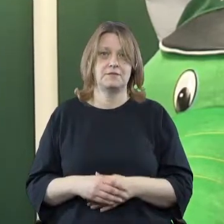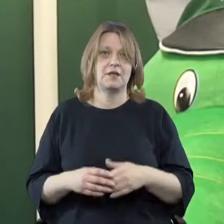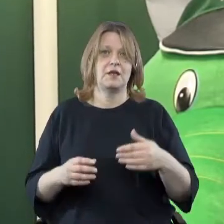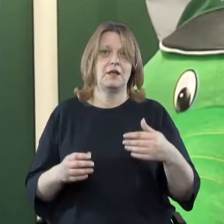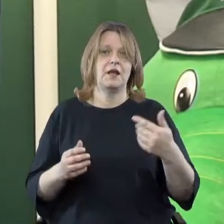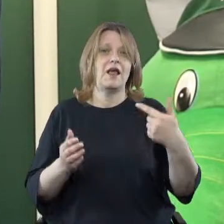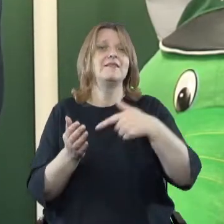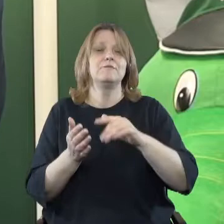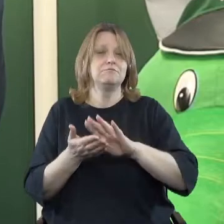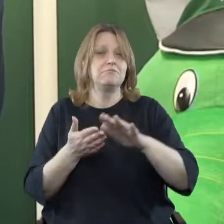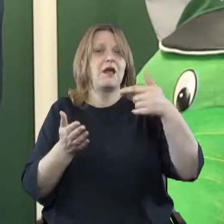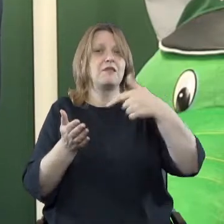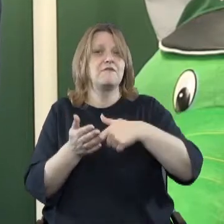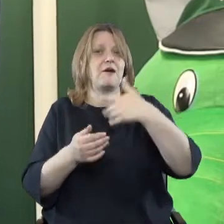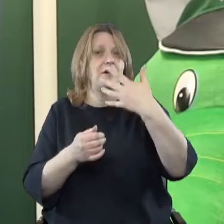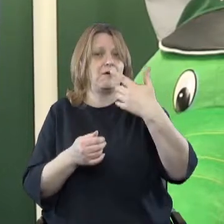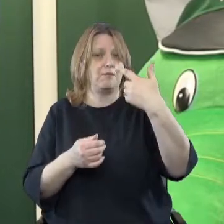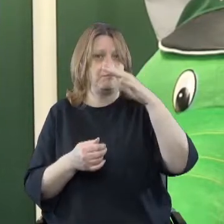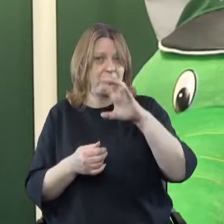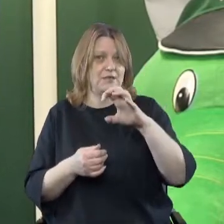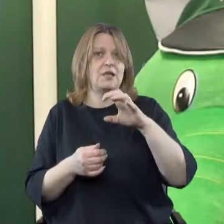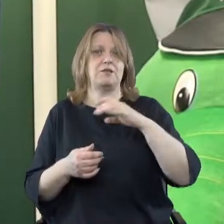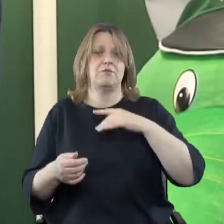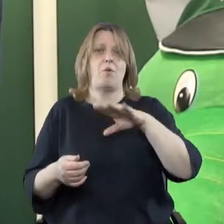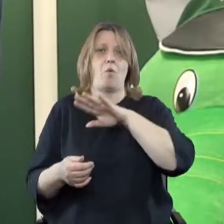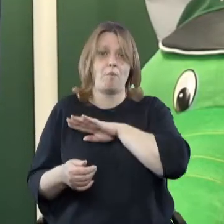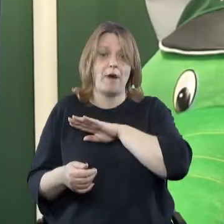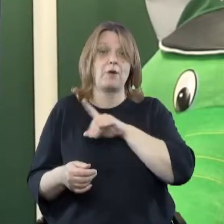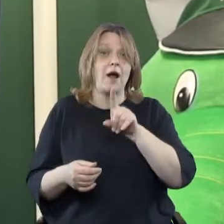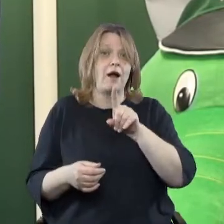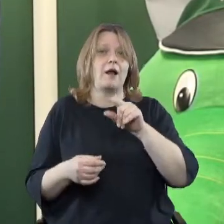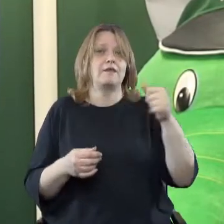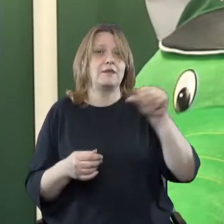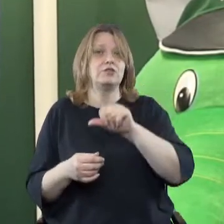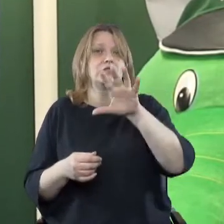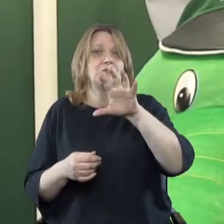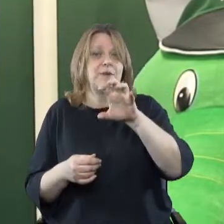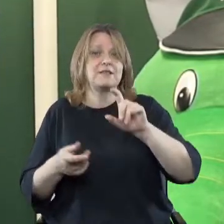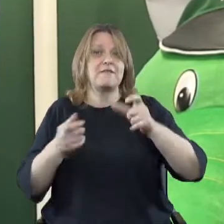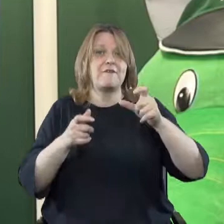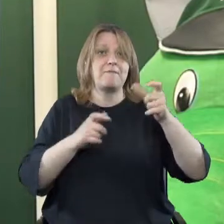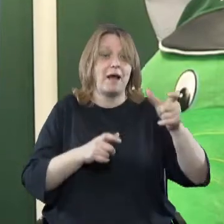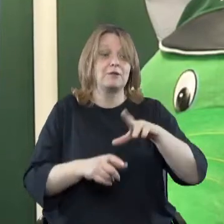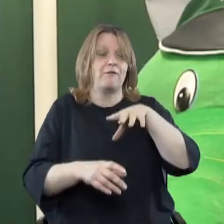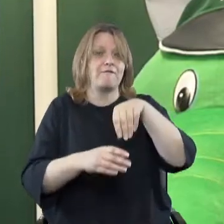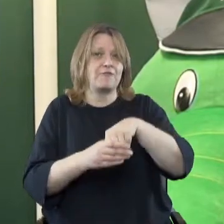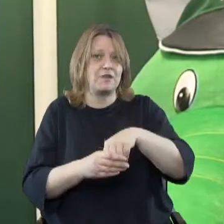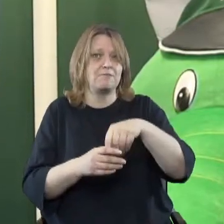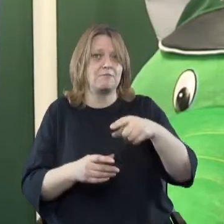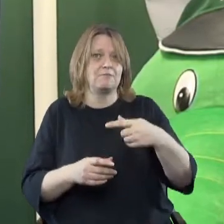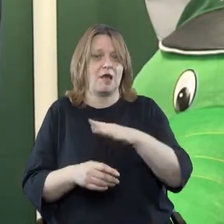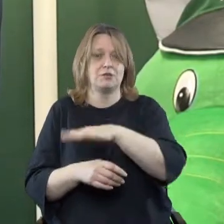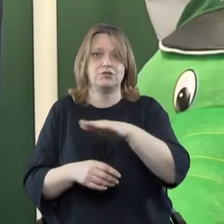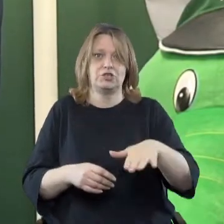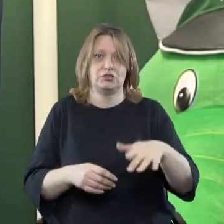2,5 tysiąca straciło życie, a 1,5 tysiąca wypadków drogowych to wypadki z udziałem dzieci do 14